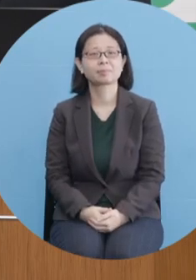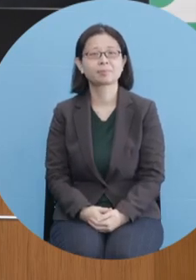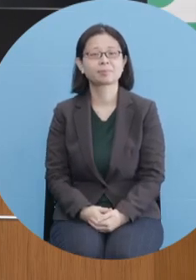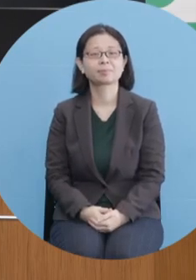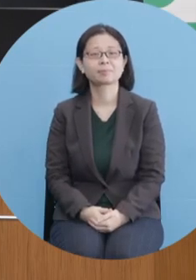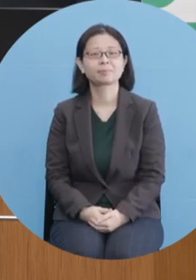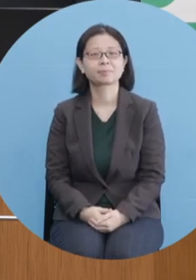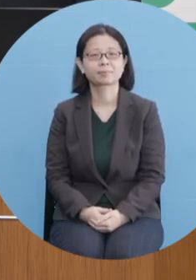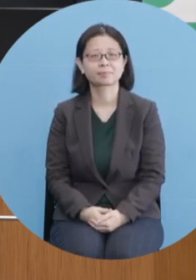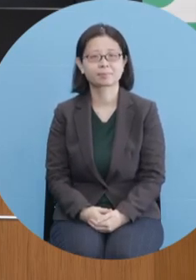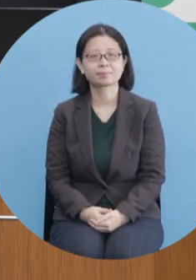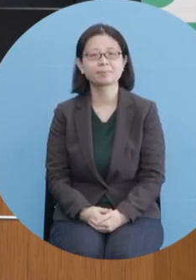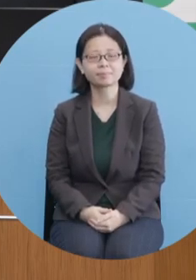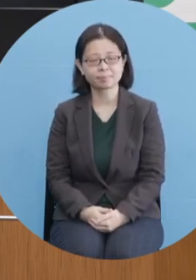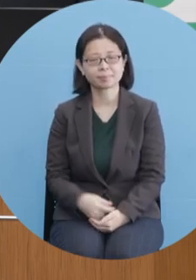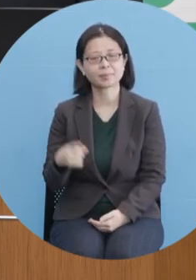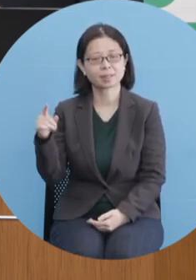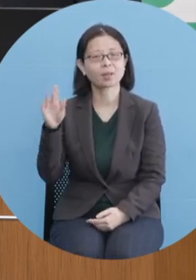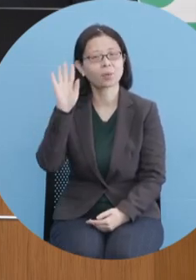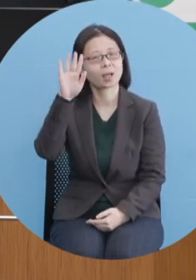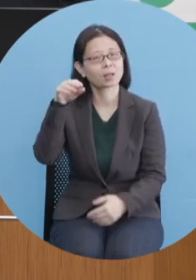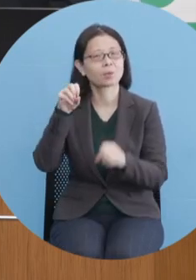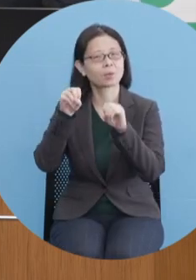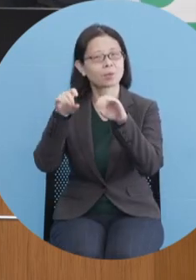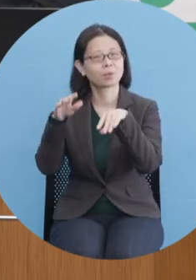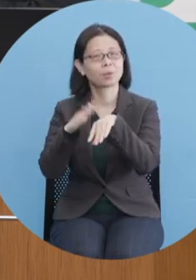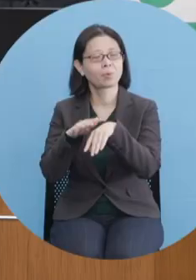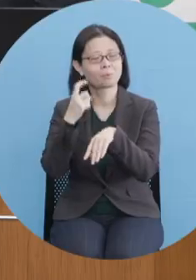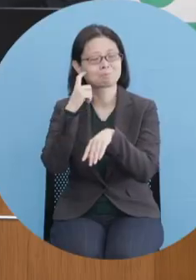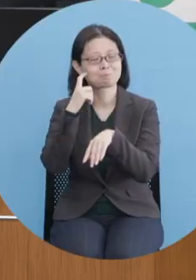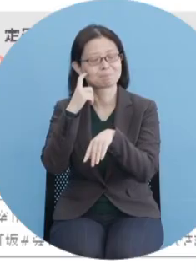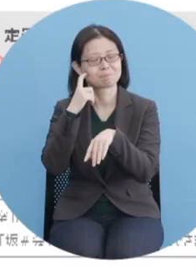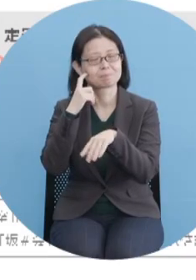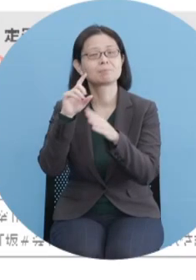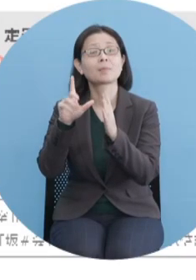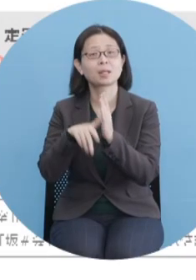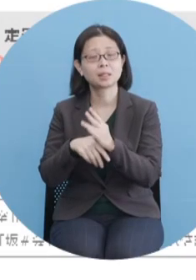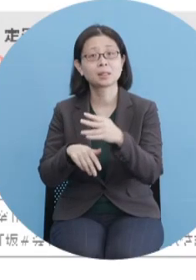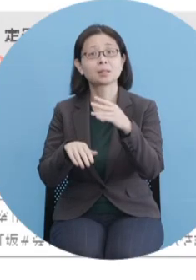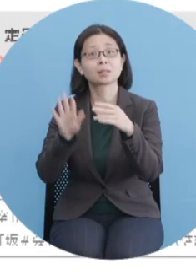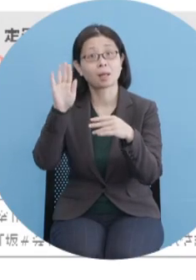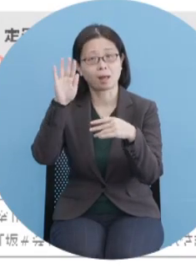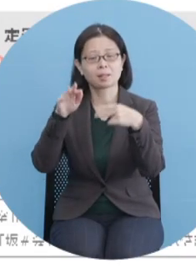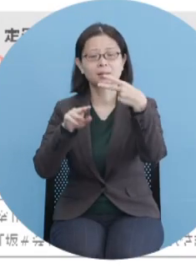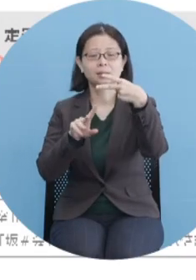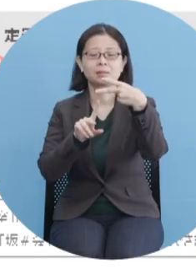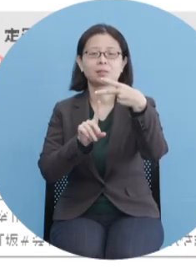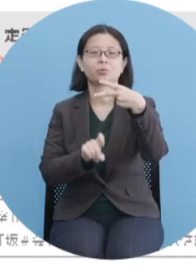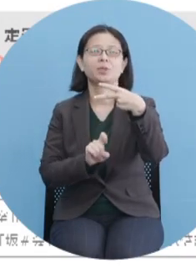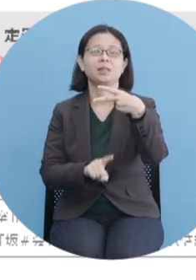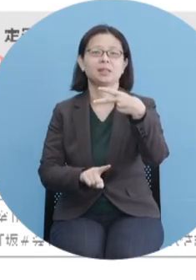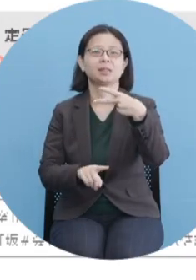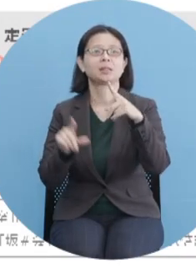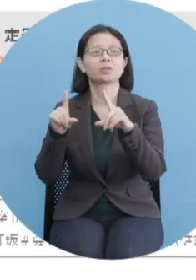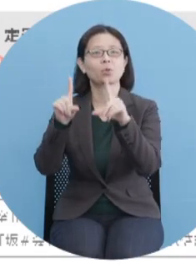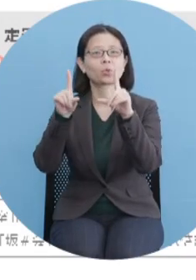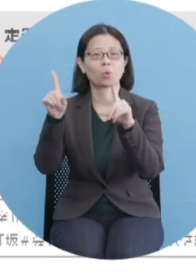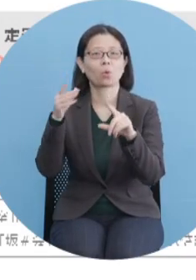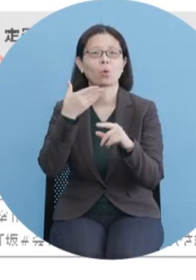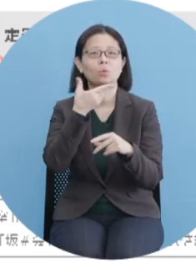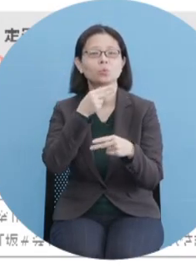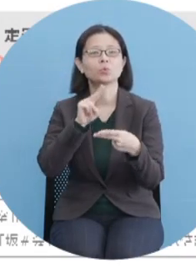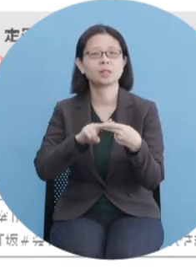まいろんなあアピールも含めえ新幹線もありますので2月の11日東京の